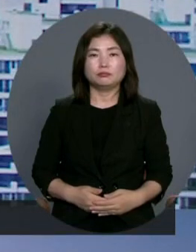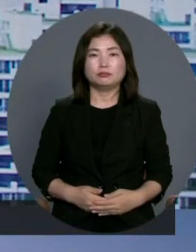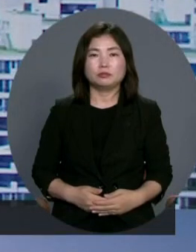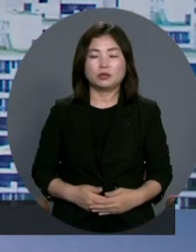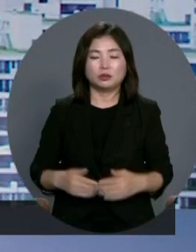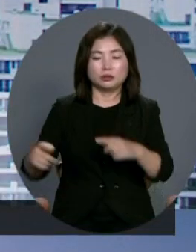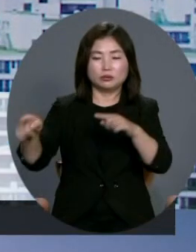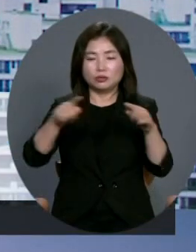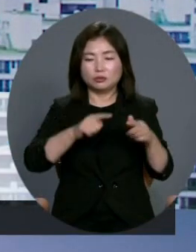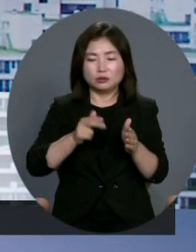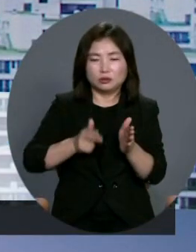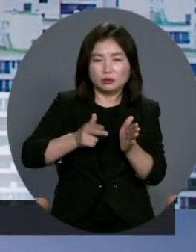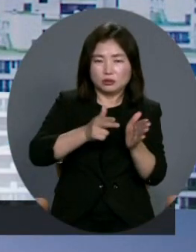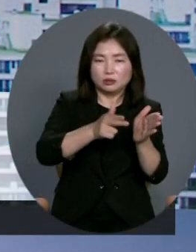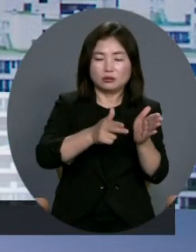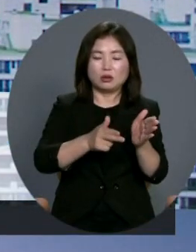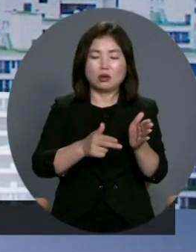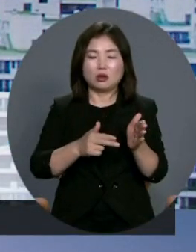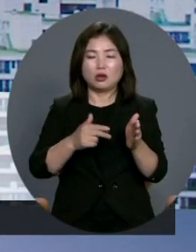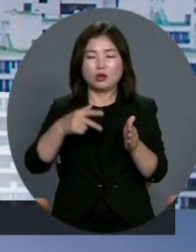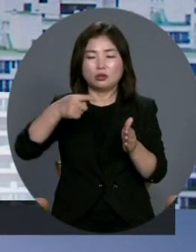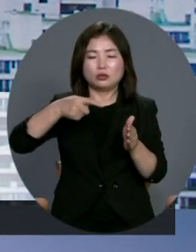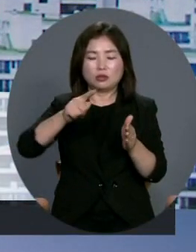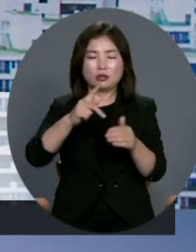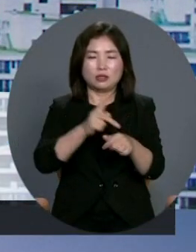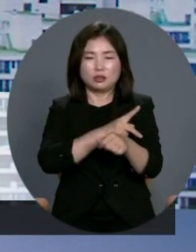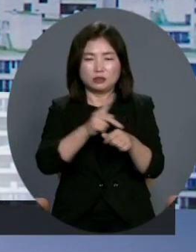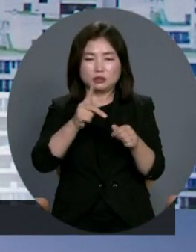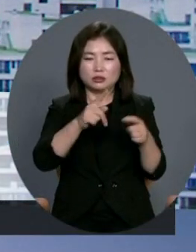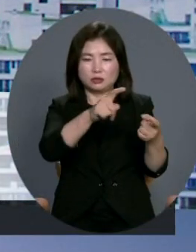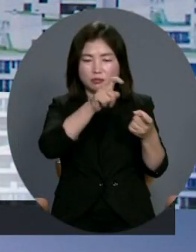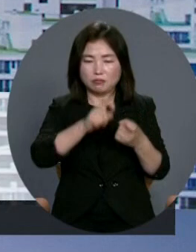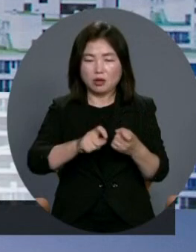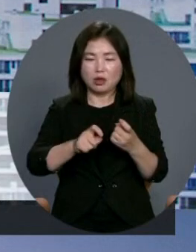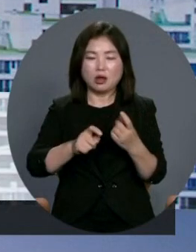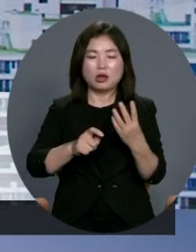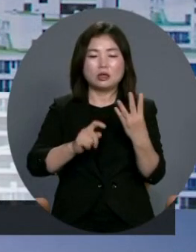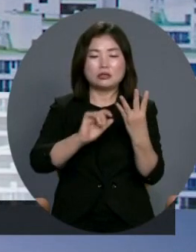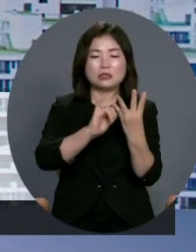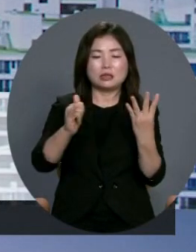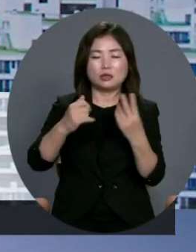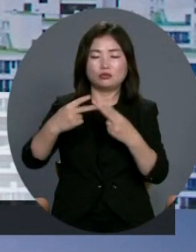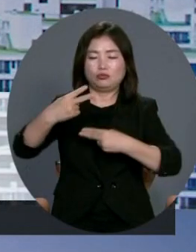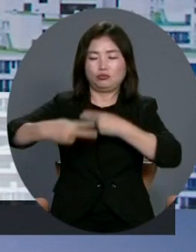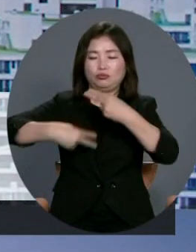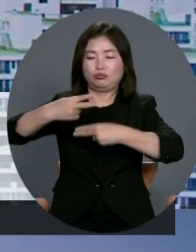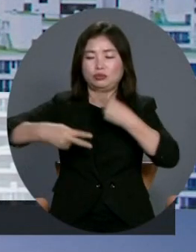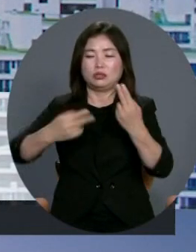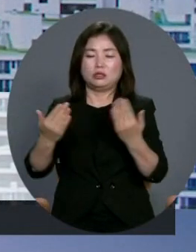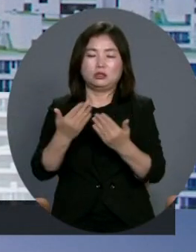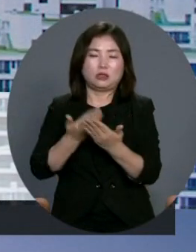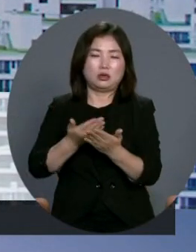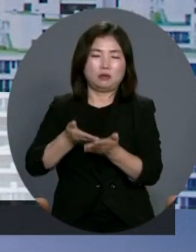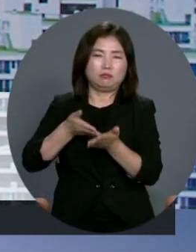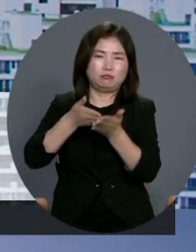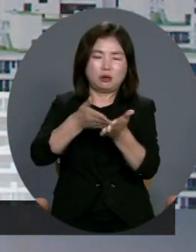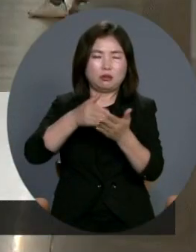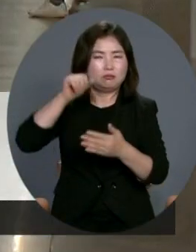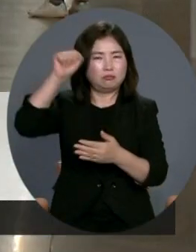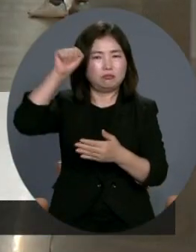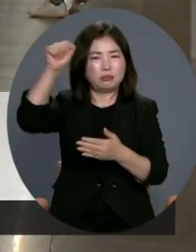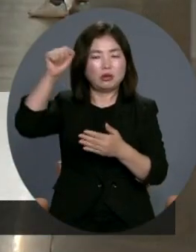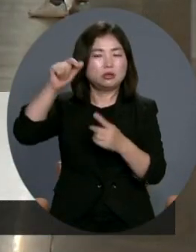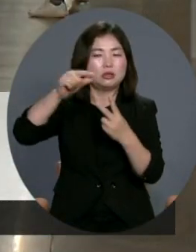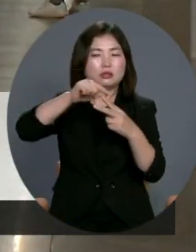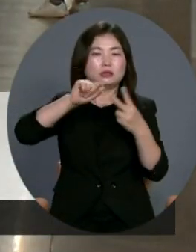전국 철도 노동조합이 수서행 KTX 도입과 4조 2교대 전면 시행 등을 요구하며 총파업에